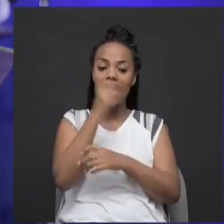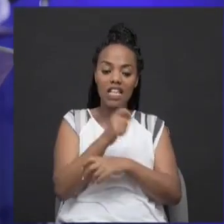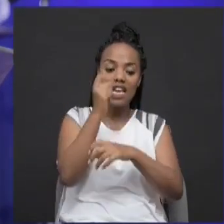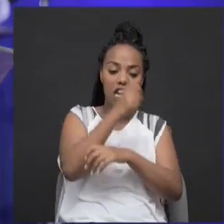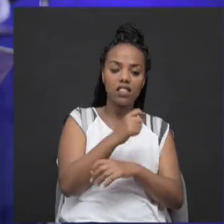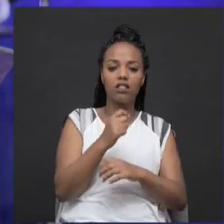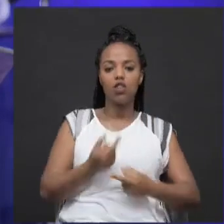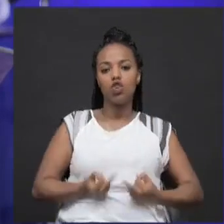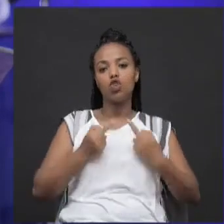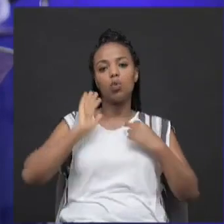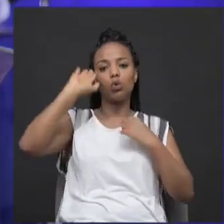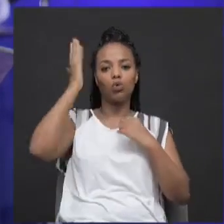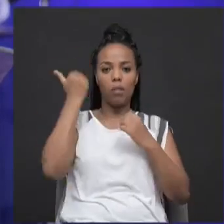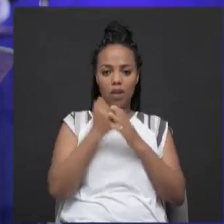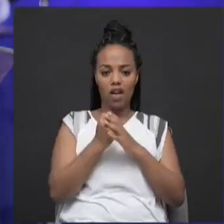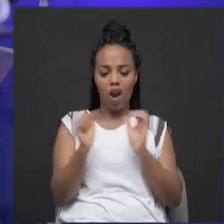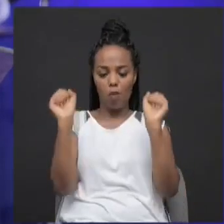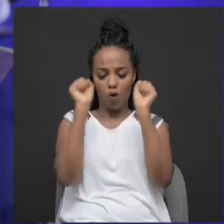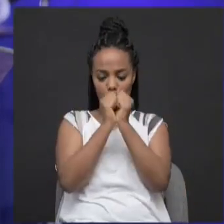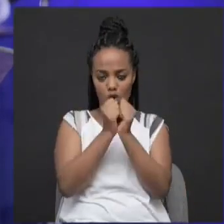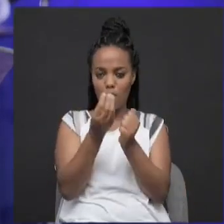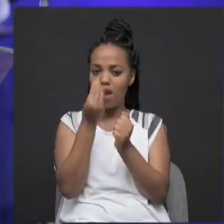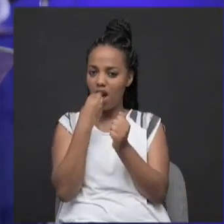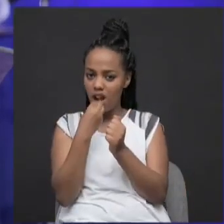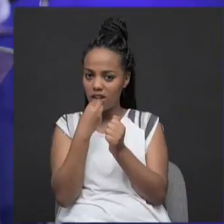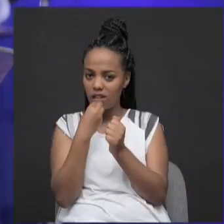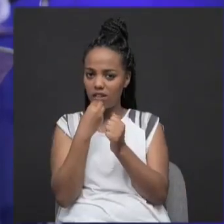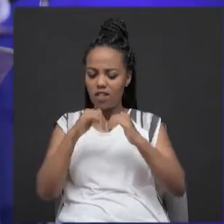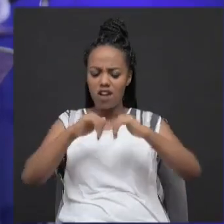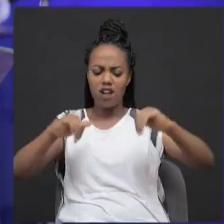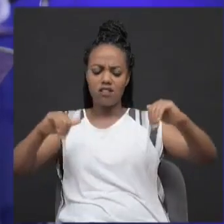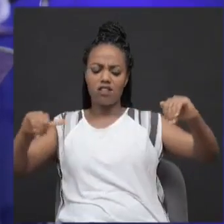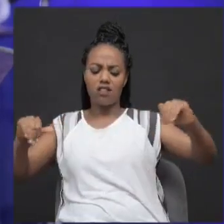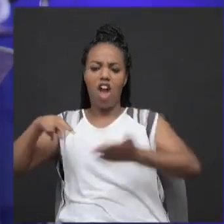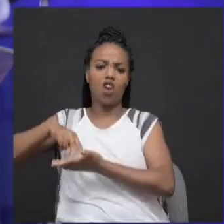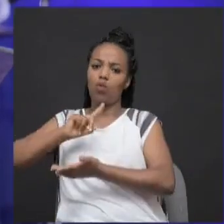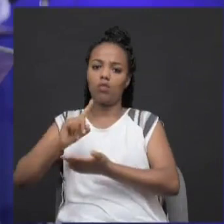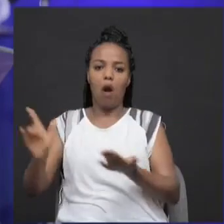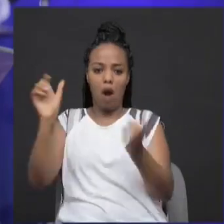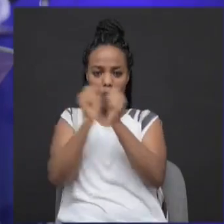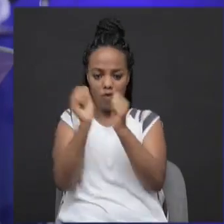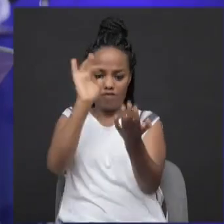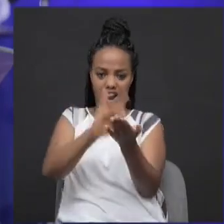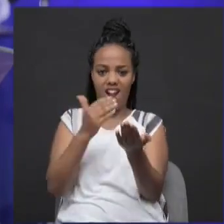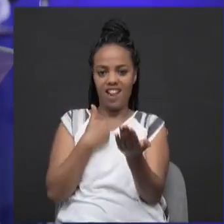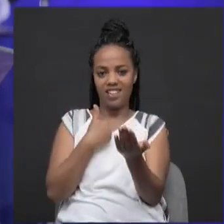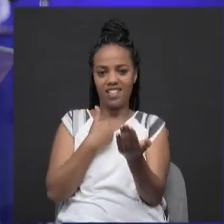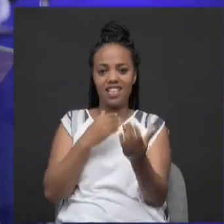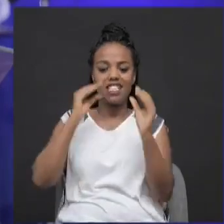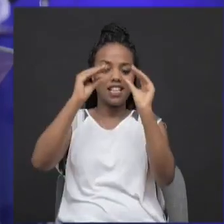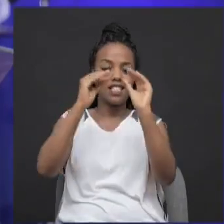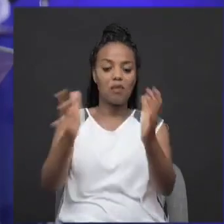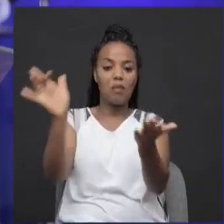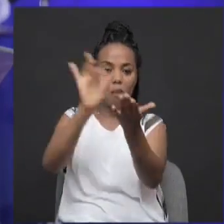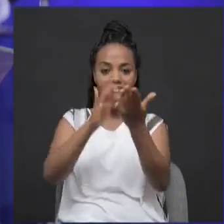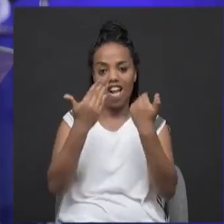ነበር። አብሯቸው ይበላል፣ ራቅ ብሏቸው አይቆምም፣ ከነሱ መካከል ነው ያለው። ሲያስተምርም